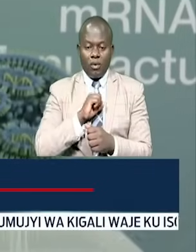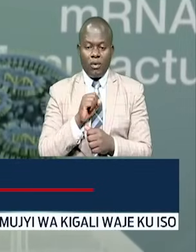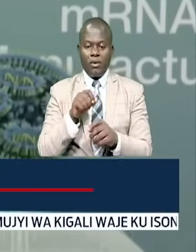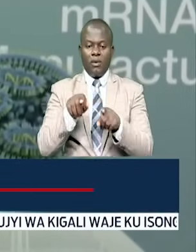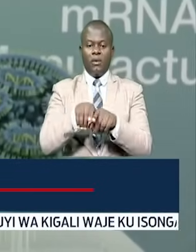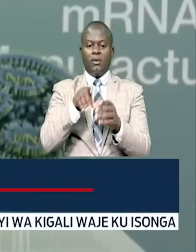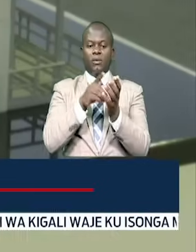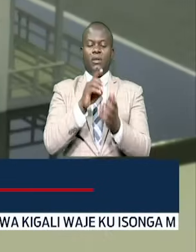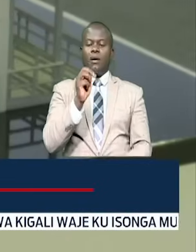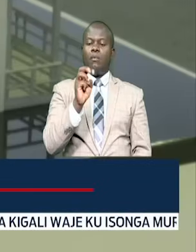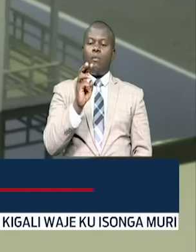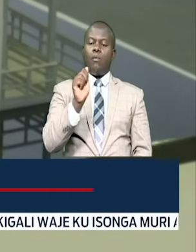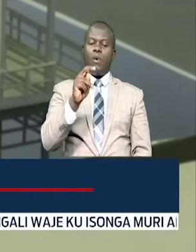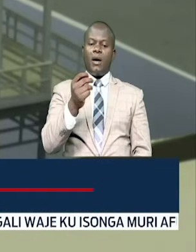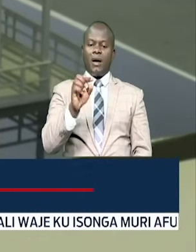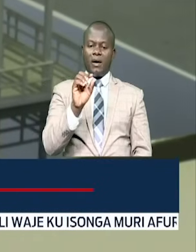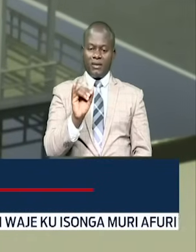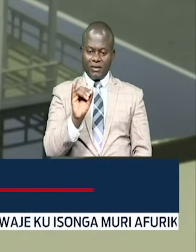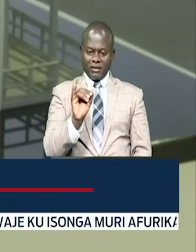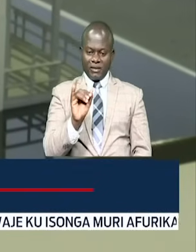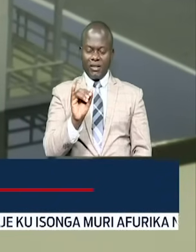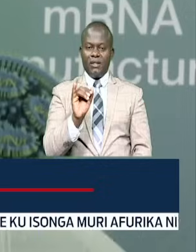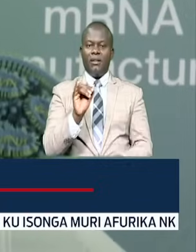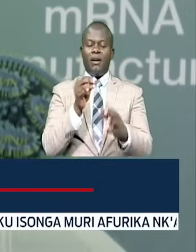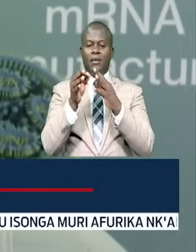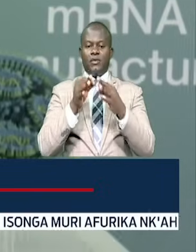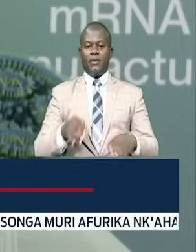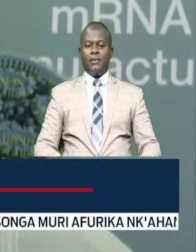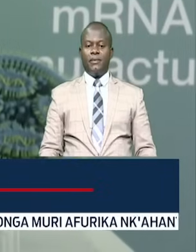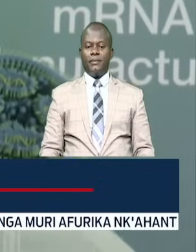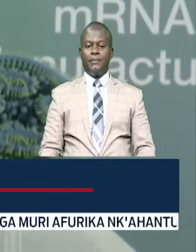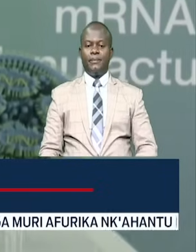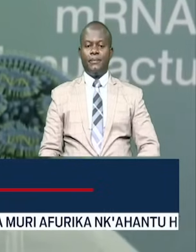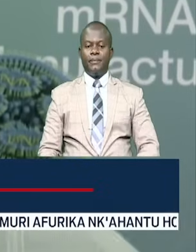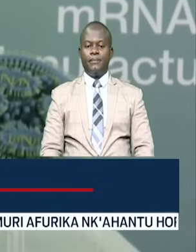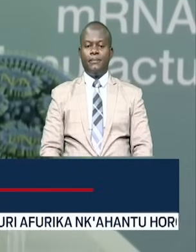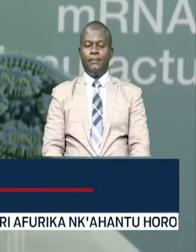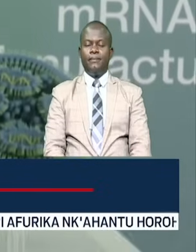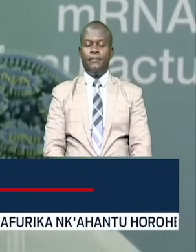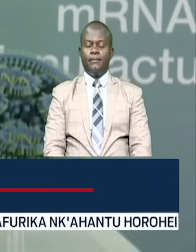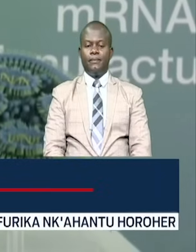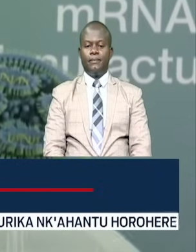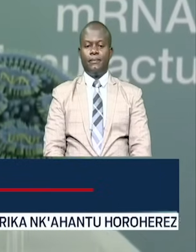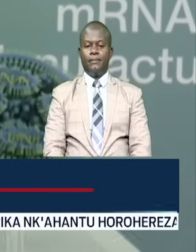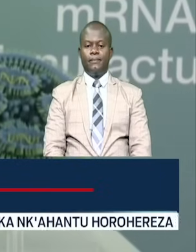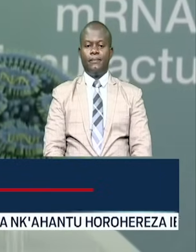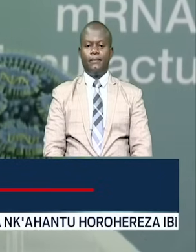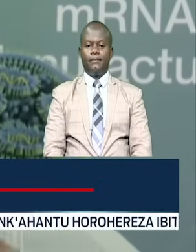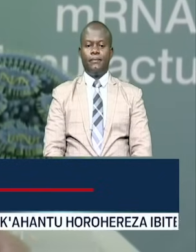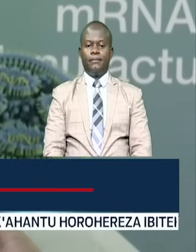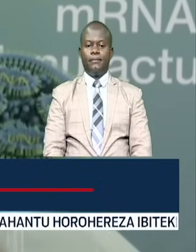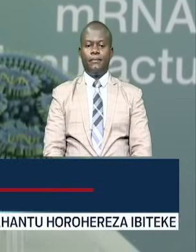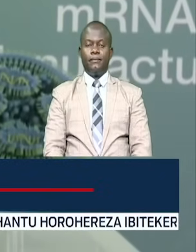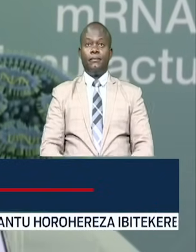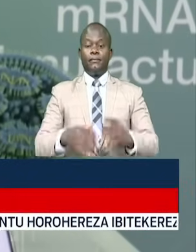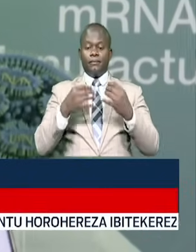Ndutamwangi ushinzwe siyanse n'ikoranabuhanga muri uruganda bisobanura. Currently, the mRNA technology that is approved. Kuri